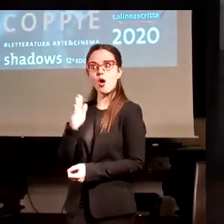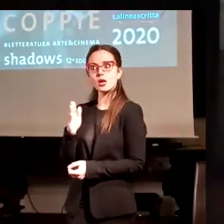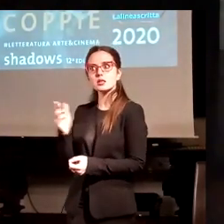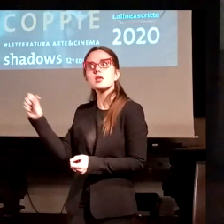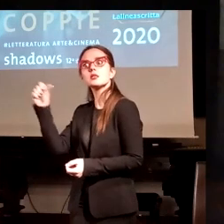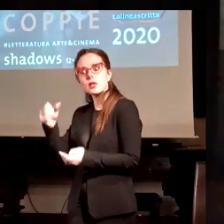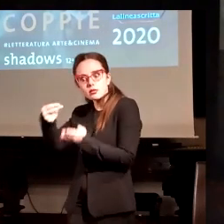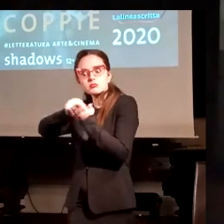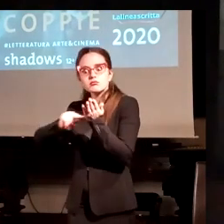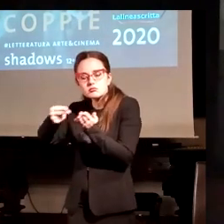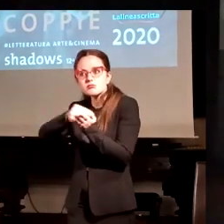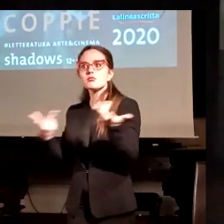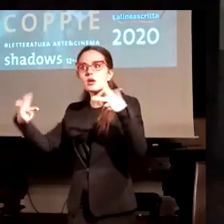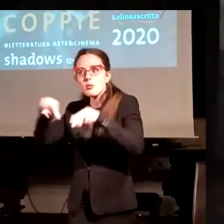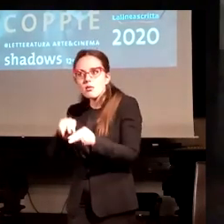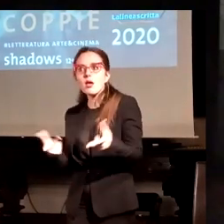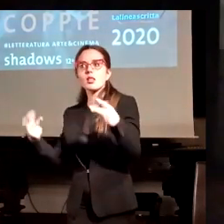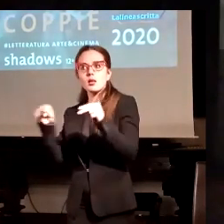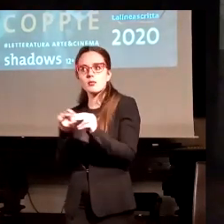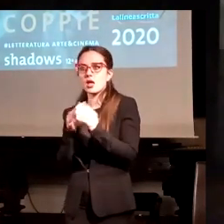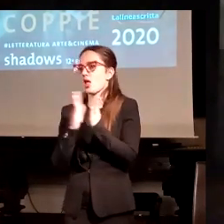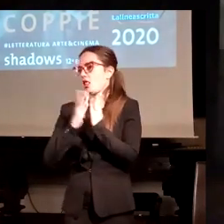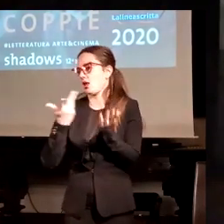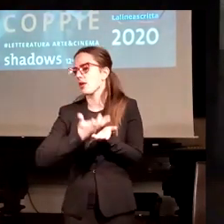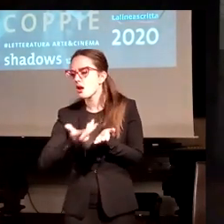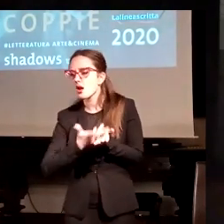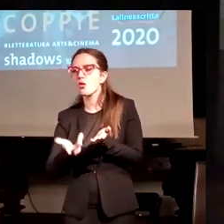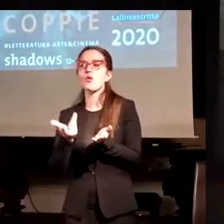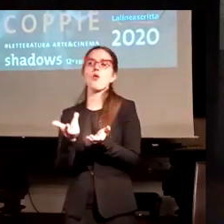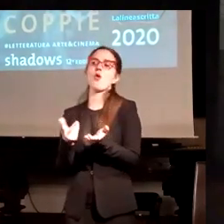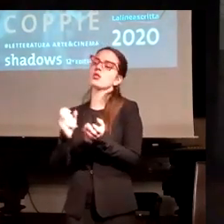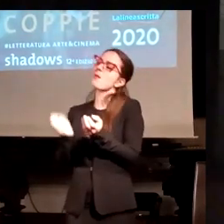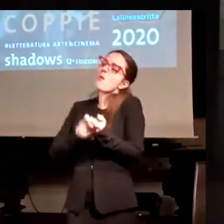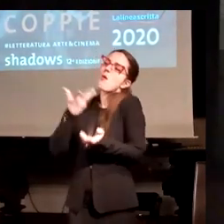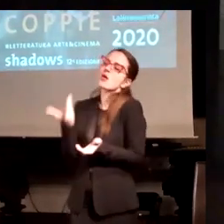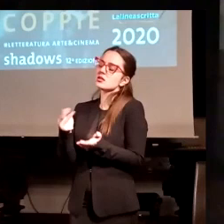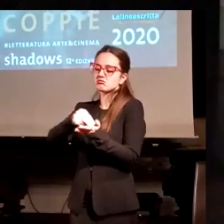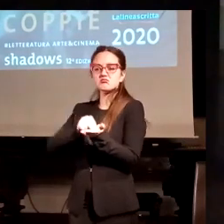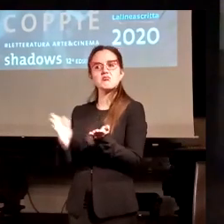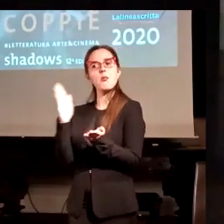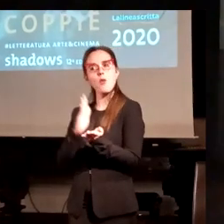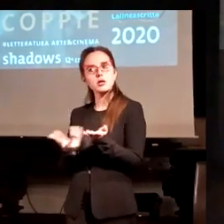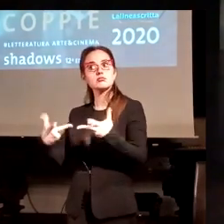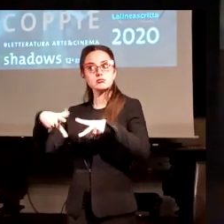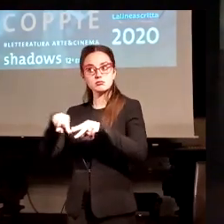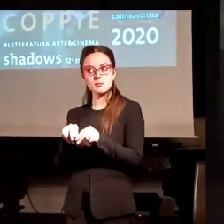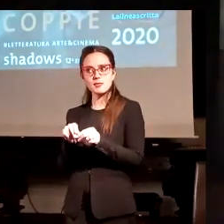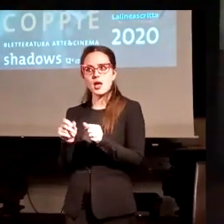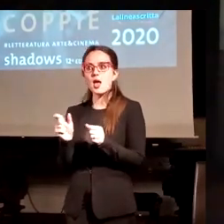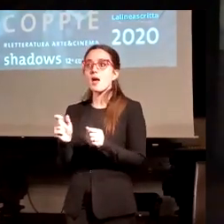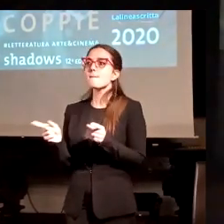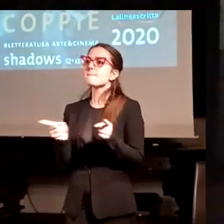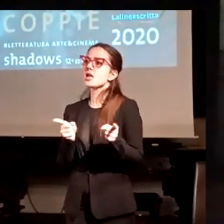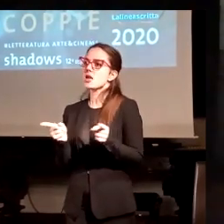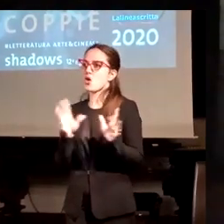stevenson continuamente lo fa all'interno della sua prosa lo fa spesso all'interno della sua poesia in pochi anni in realtà si sta a metà